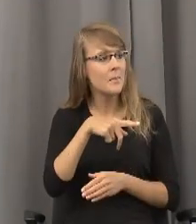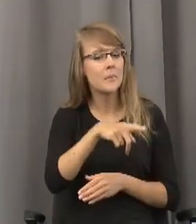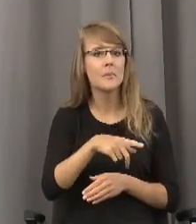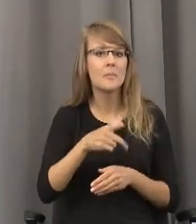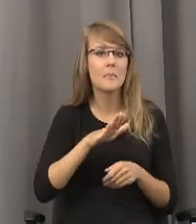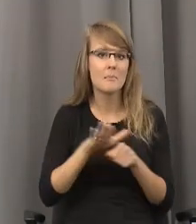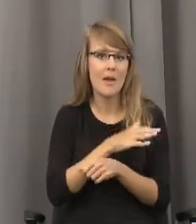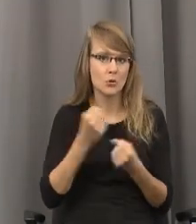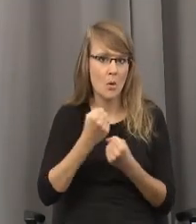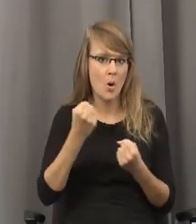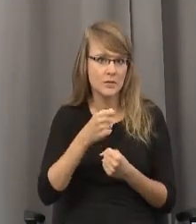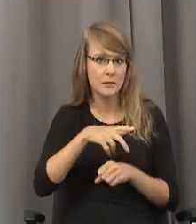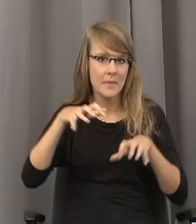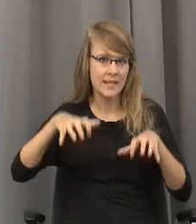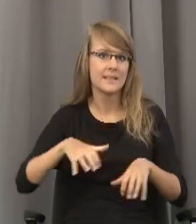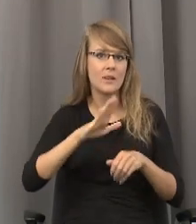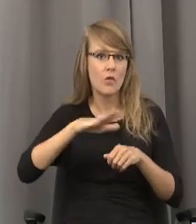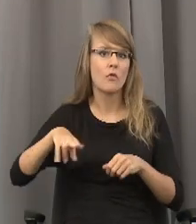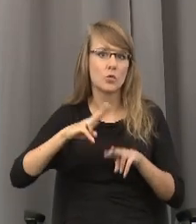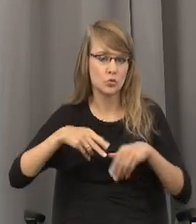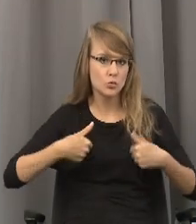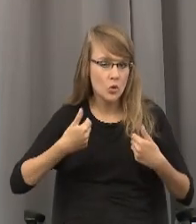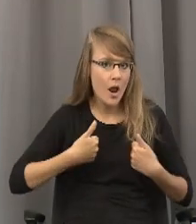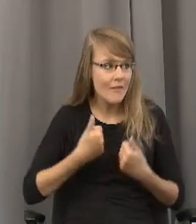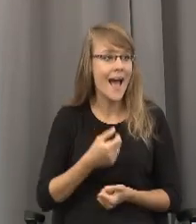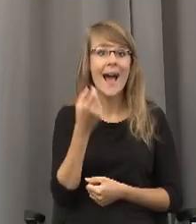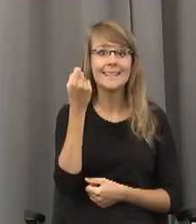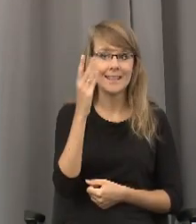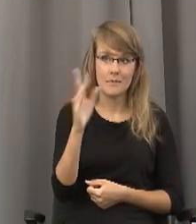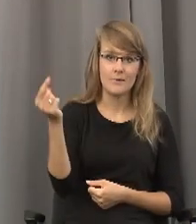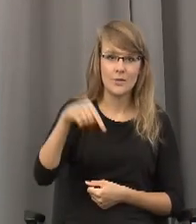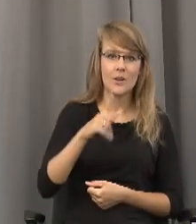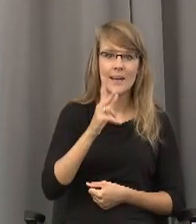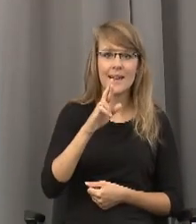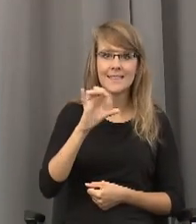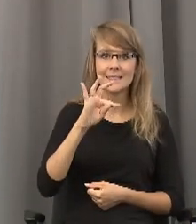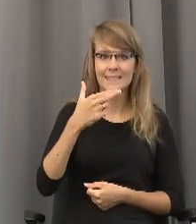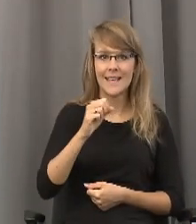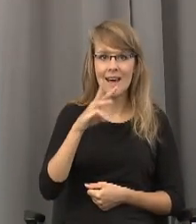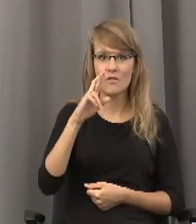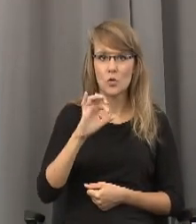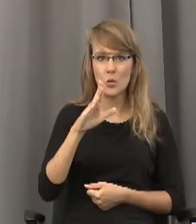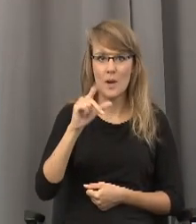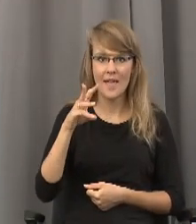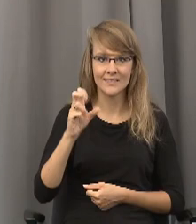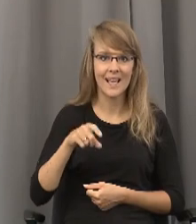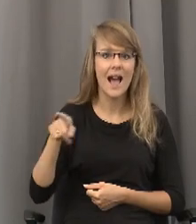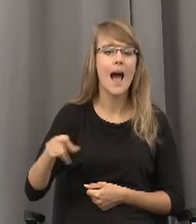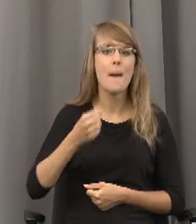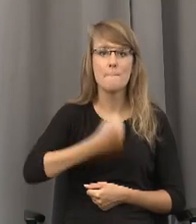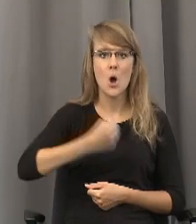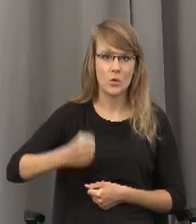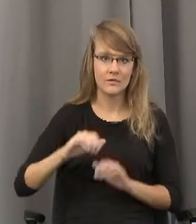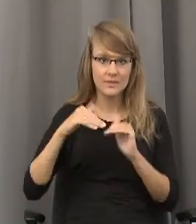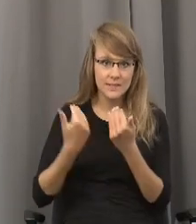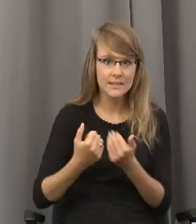Witam serdecznie. Są z nami, albo będą za chwilę, pani Krystyna Wróblewska, posłanka na Sejm Rzeczypospolitej, pani